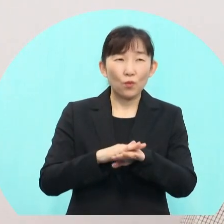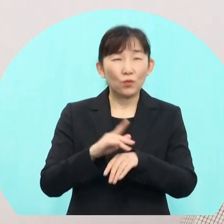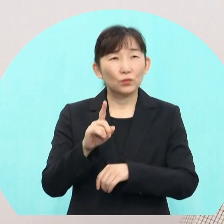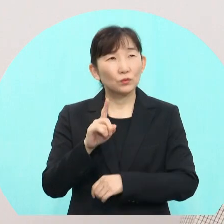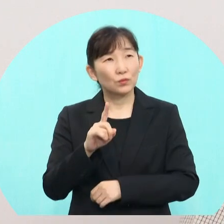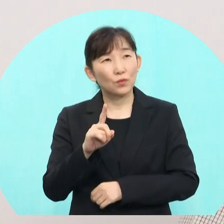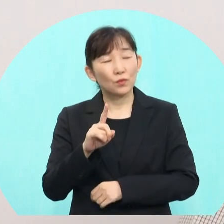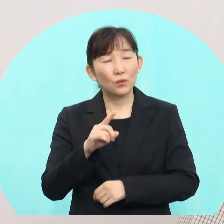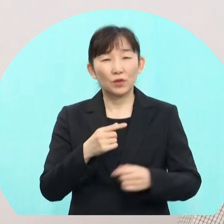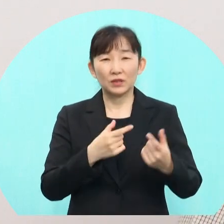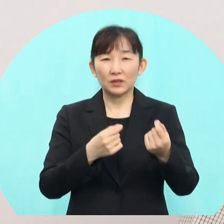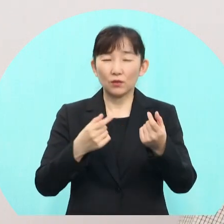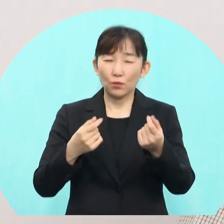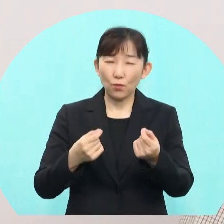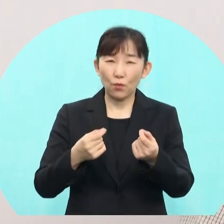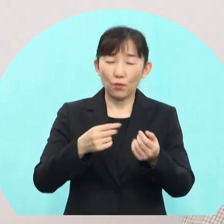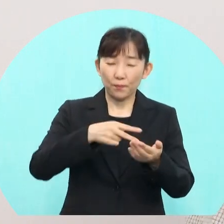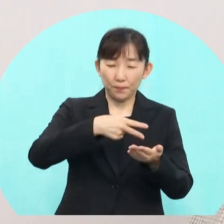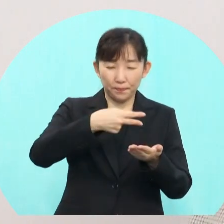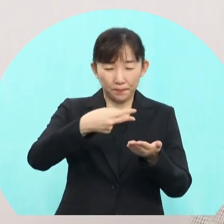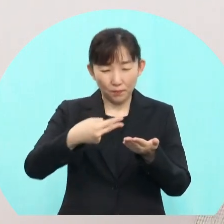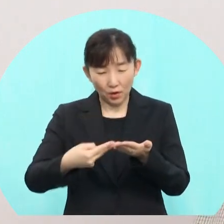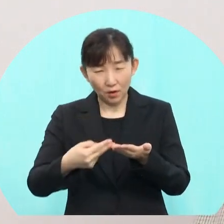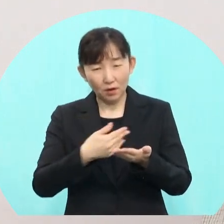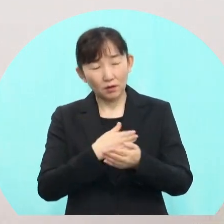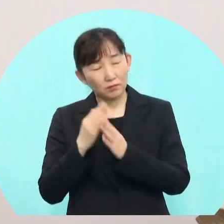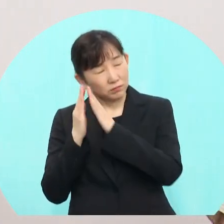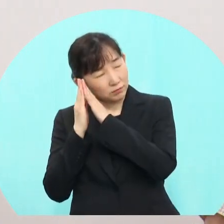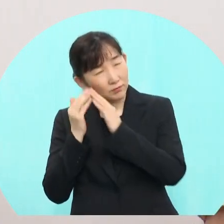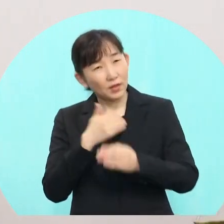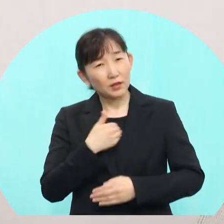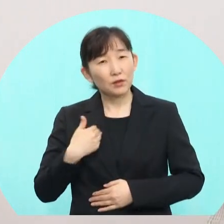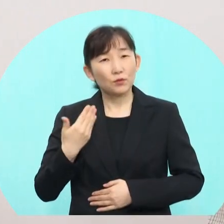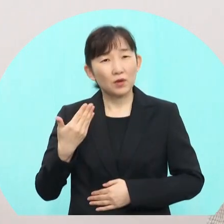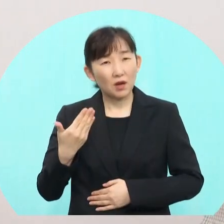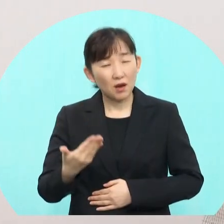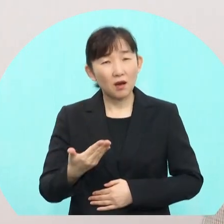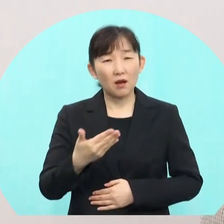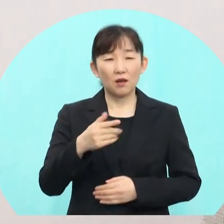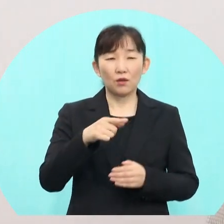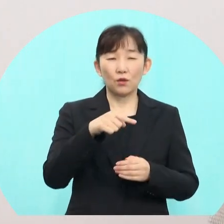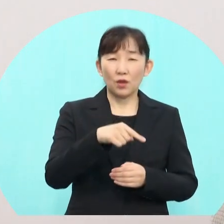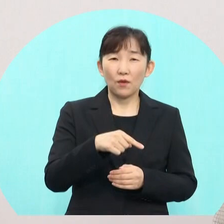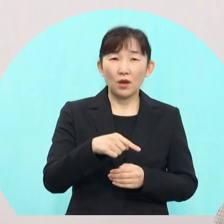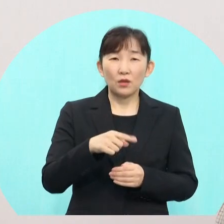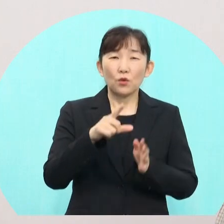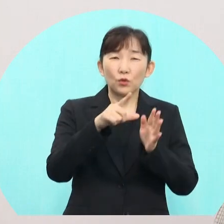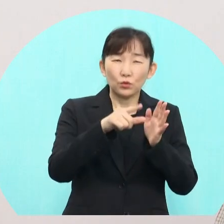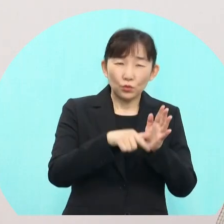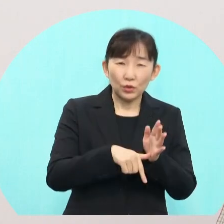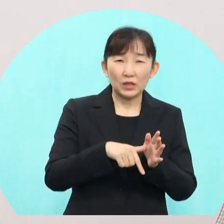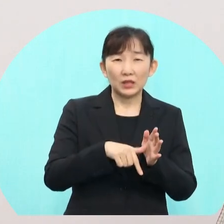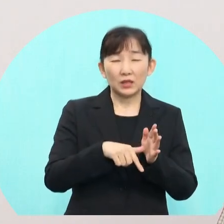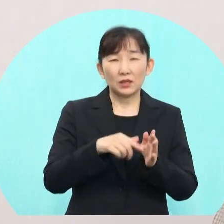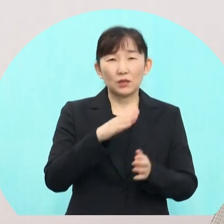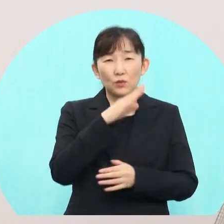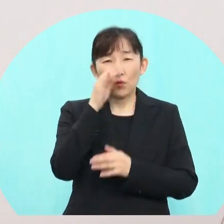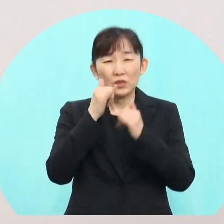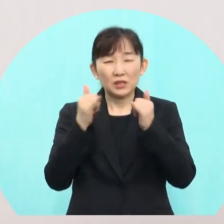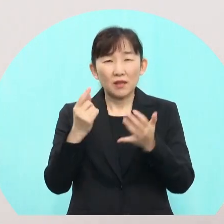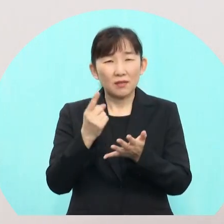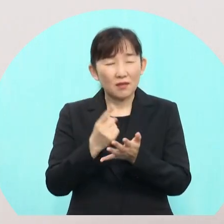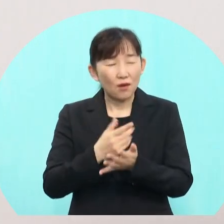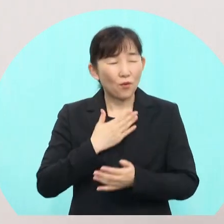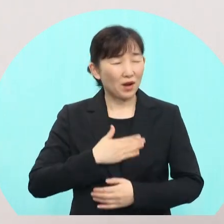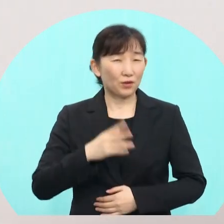やったらちゃんと横になれるだろうかってね、これはその時じゃないと、そういう人じゃないと分かん